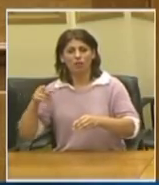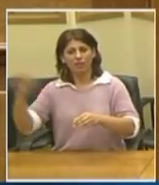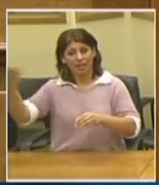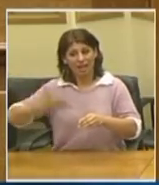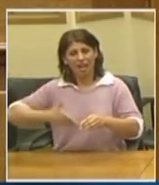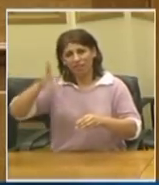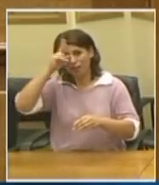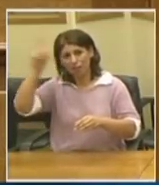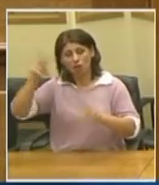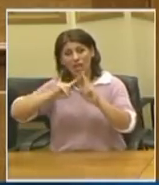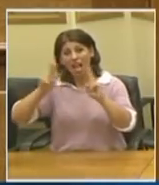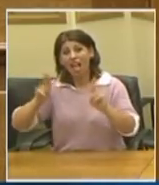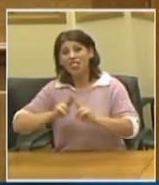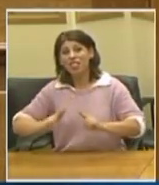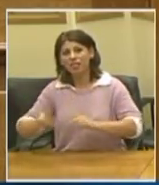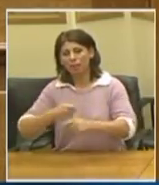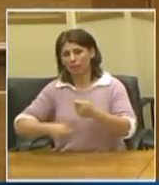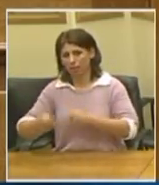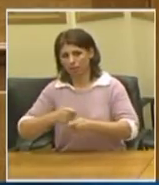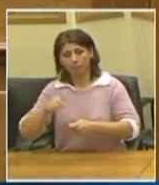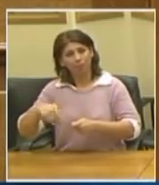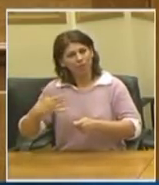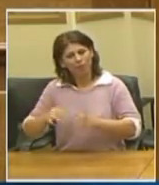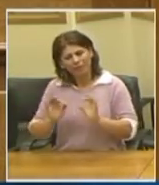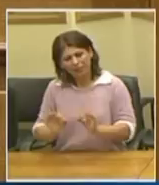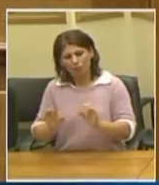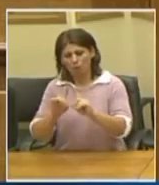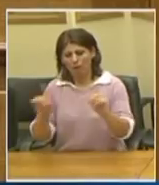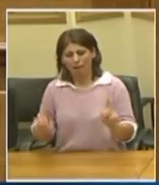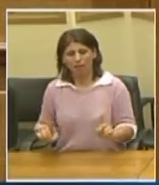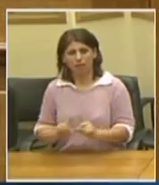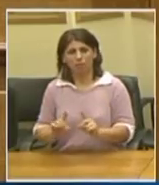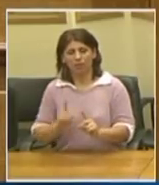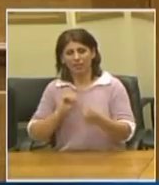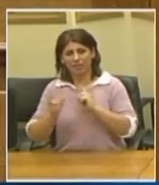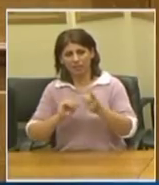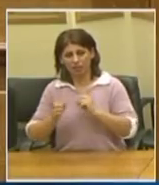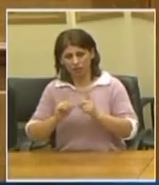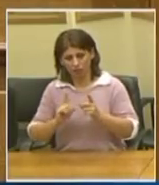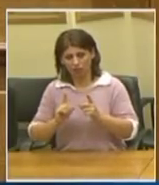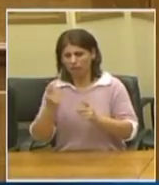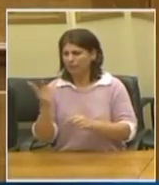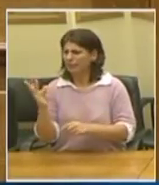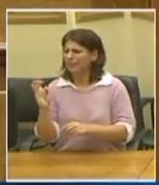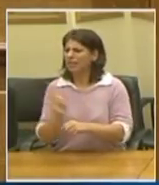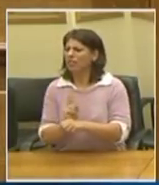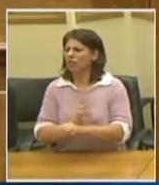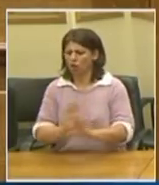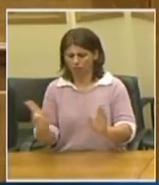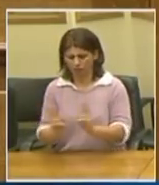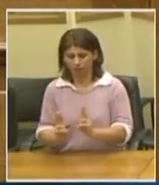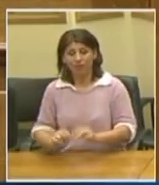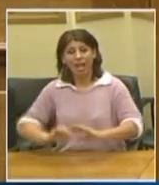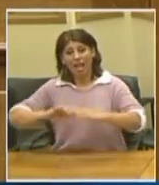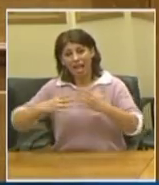και διεθνών παραγόντων. Τώρα υπάρχει και το τυπικό πλαίσιο με τη συμφωνία Τσίπρα. 30 δευτερόλεπτα. Ένατο, το